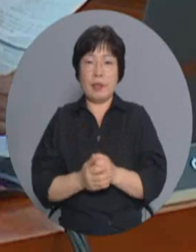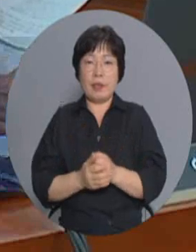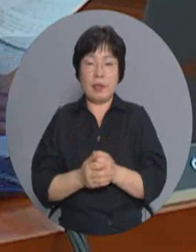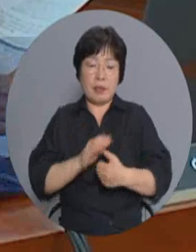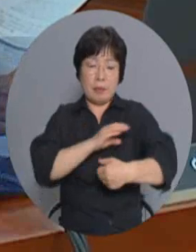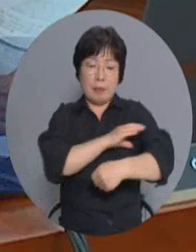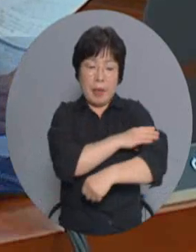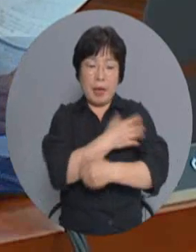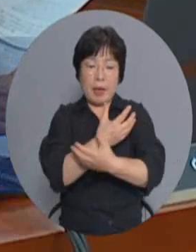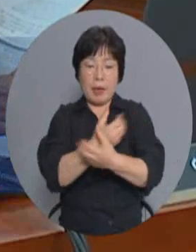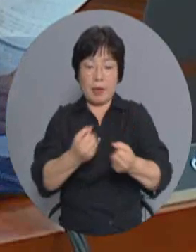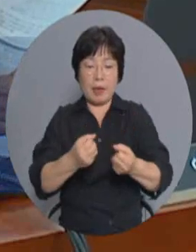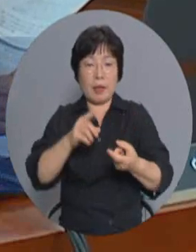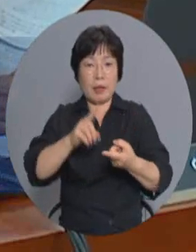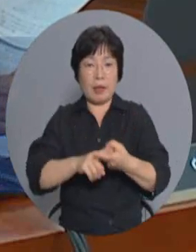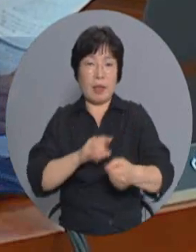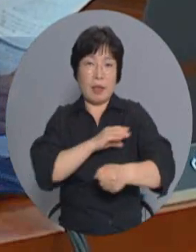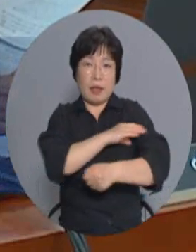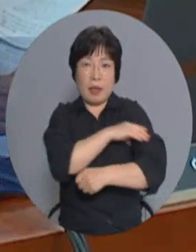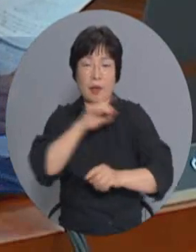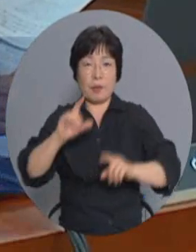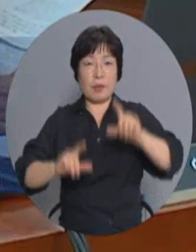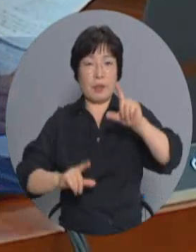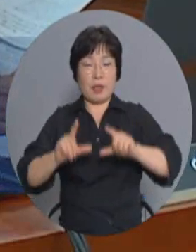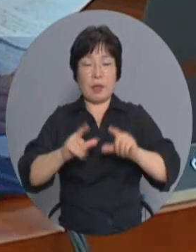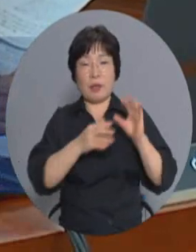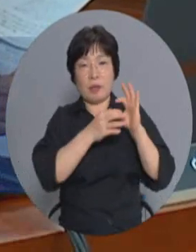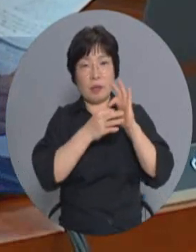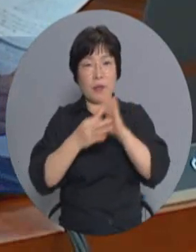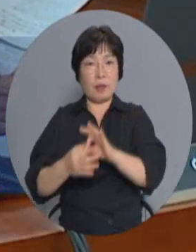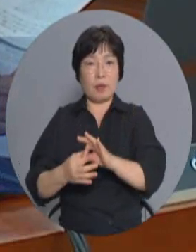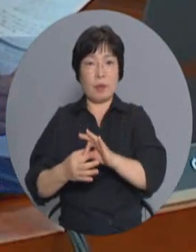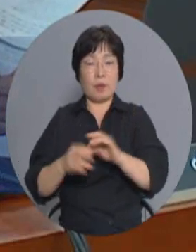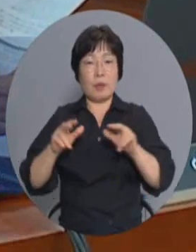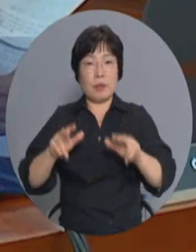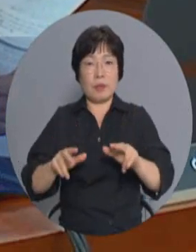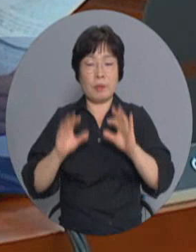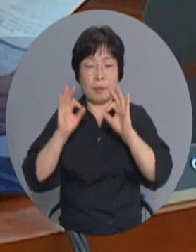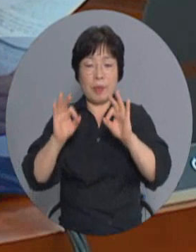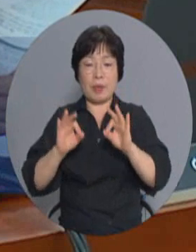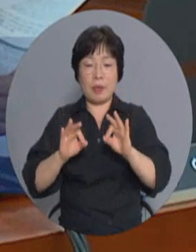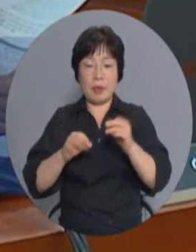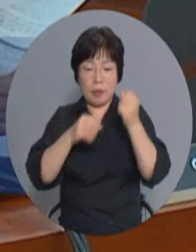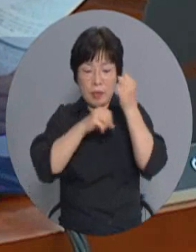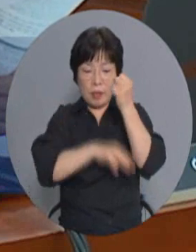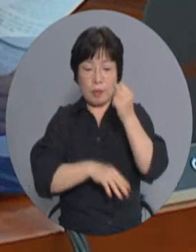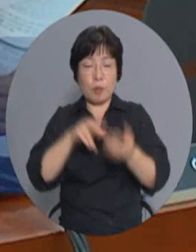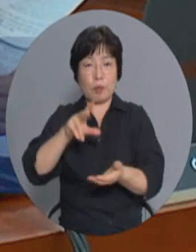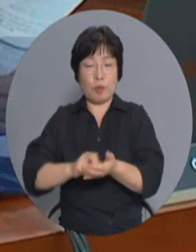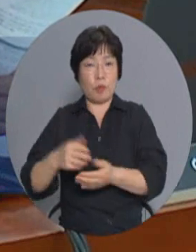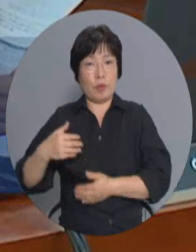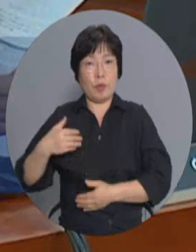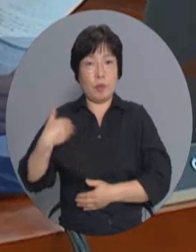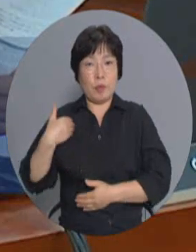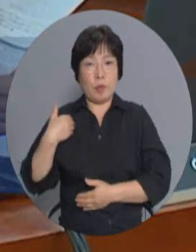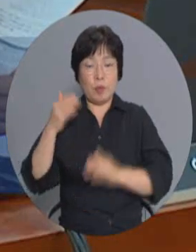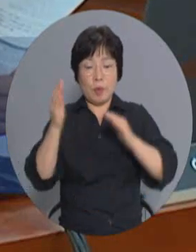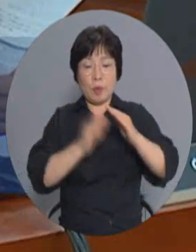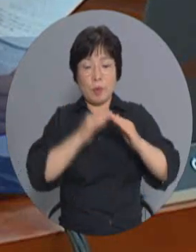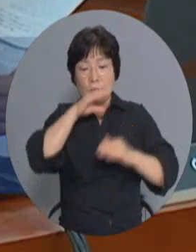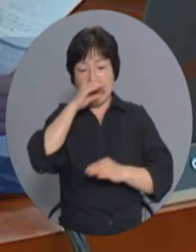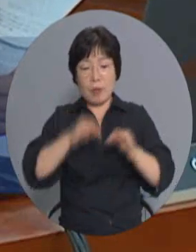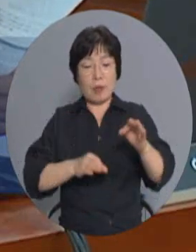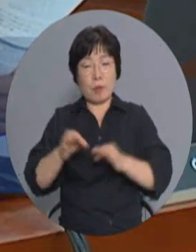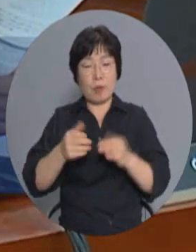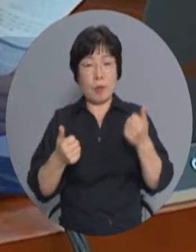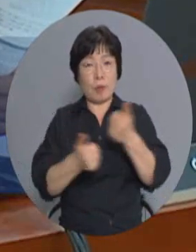갑질 약관을 기반으로 해서 갑질 행태가 벌어지는 거예요. 근데 지금 근본적인 문제는 모르고 혹시 공정거래위원회하고 논의